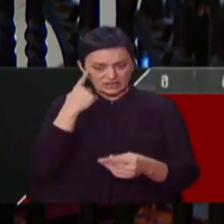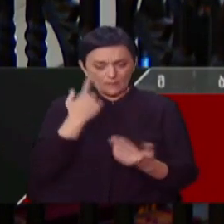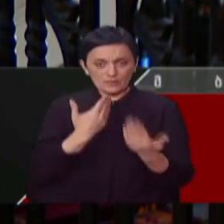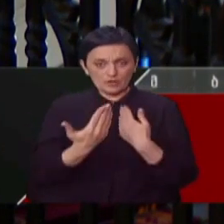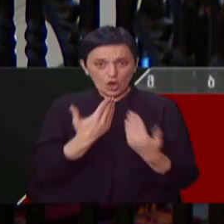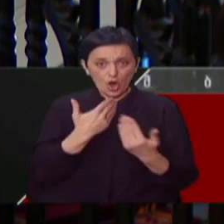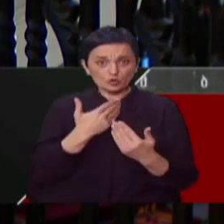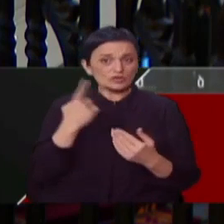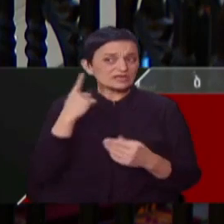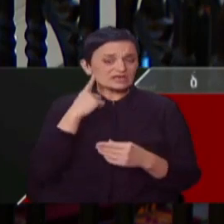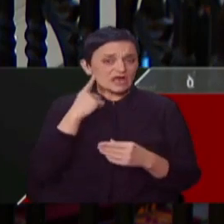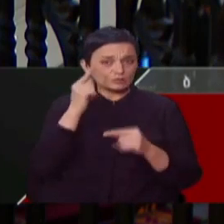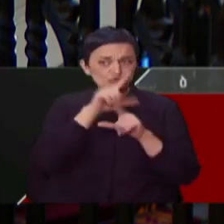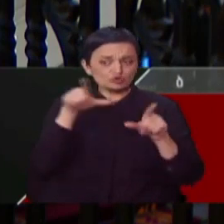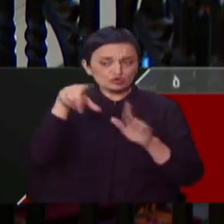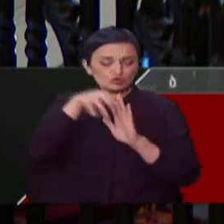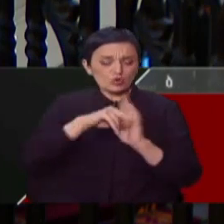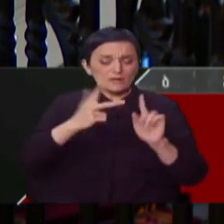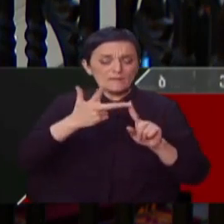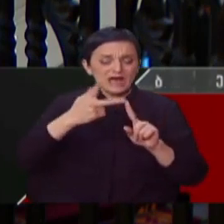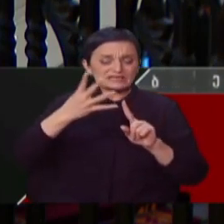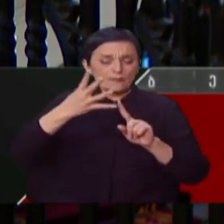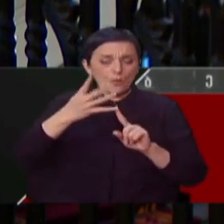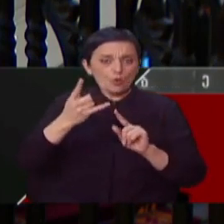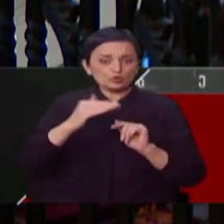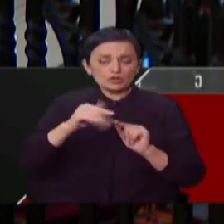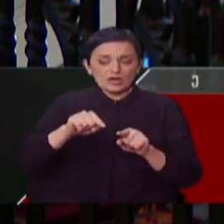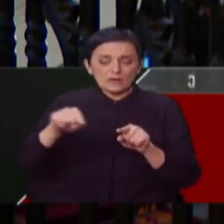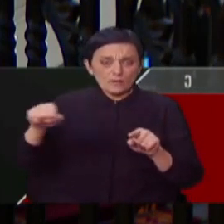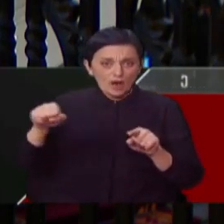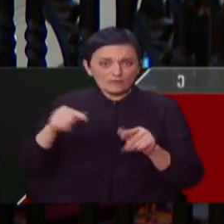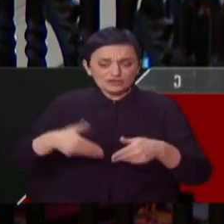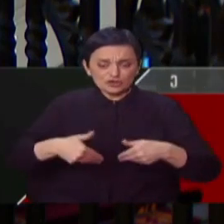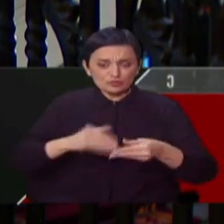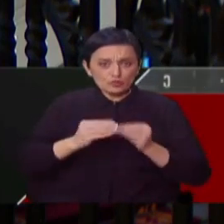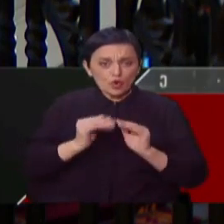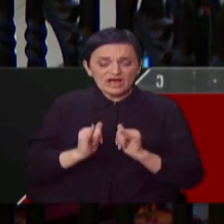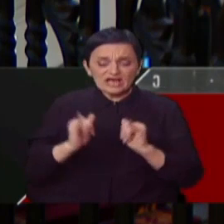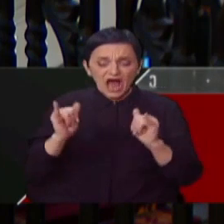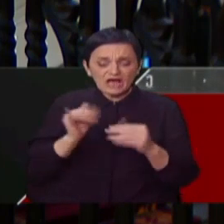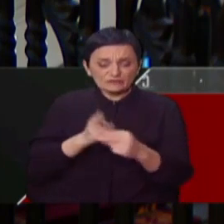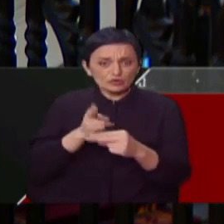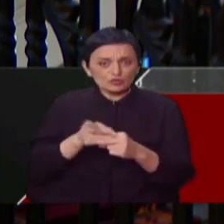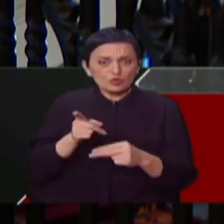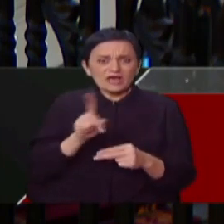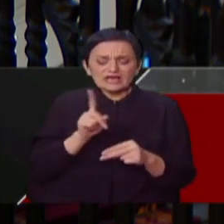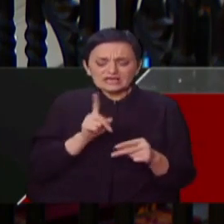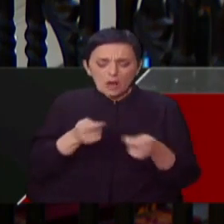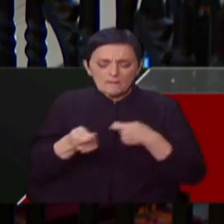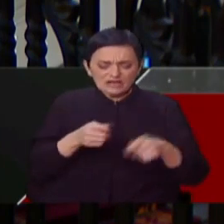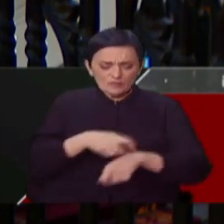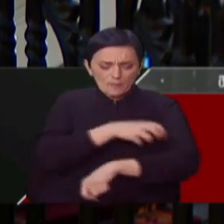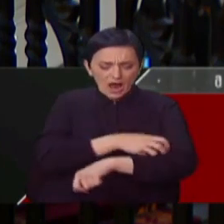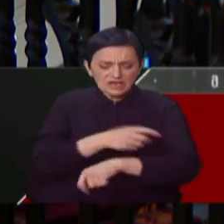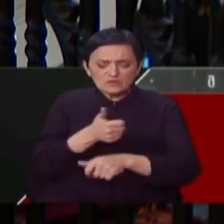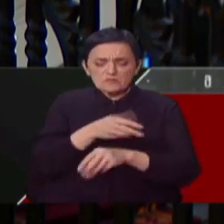ყოველ მესამე ბავშვი სკოლაში აქვს შიმშილის პრობლემა, რომელიც მე გამითარებას უშლის ხელს. რისი პრემიერ-მინისტრი ხარ, ისი მართველი პარტია ხარ,